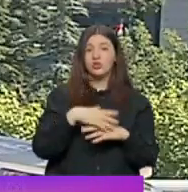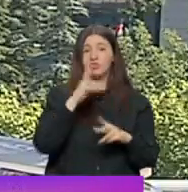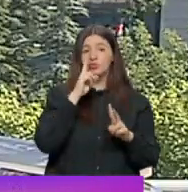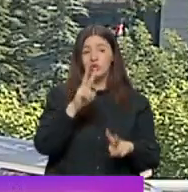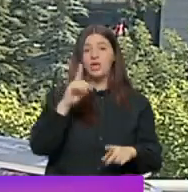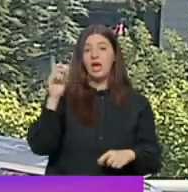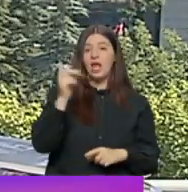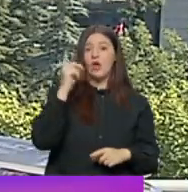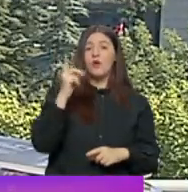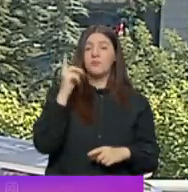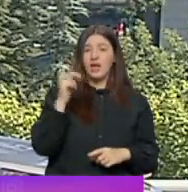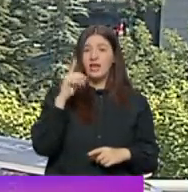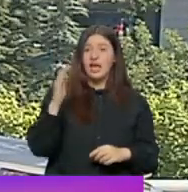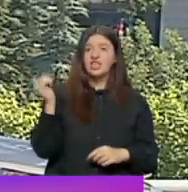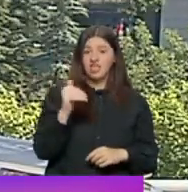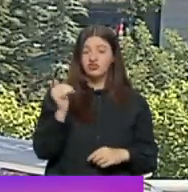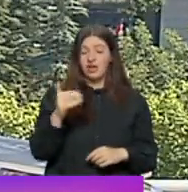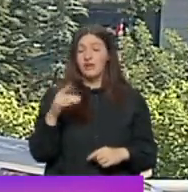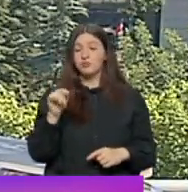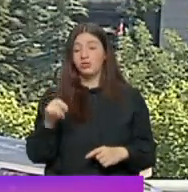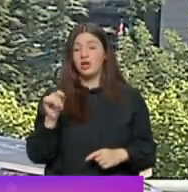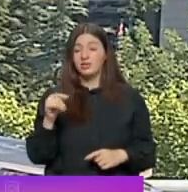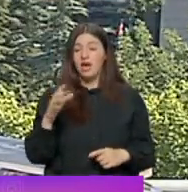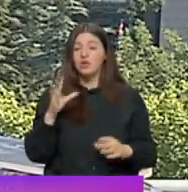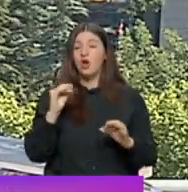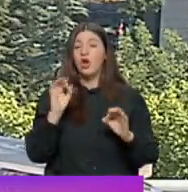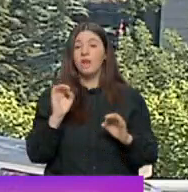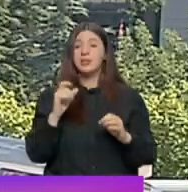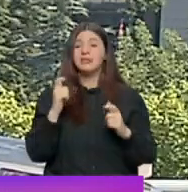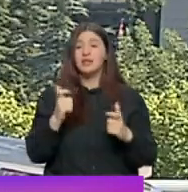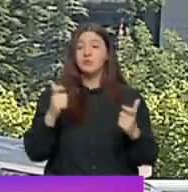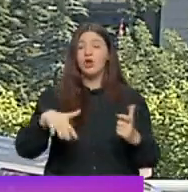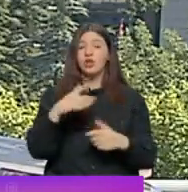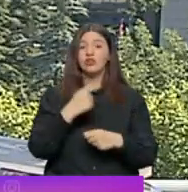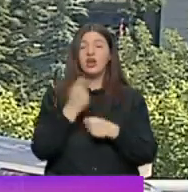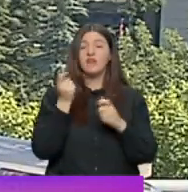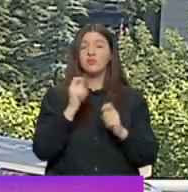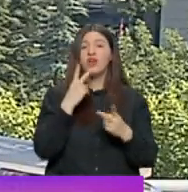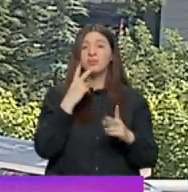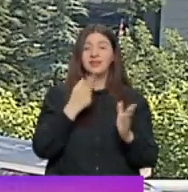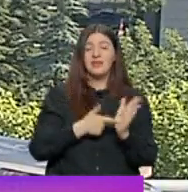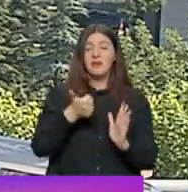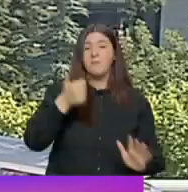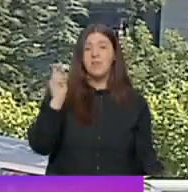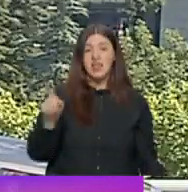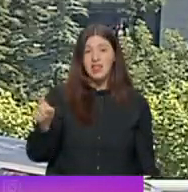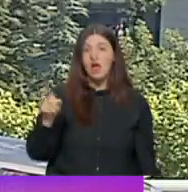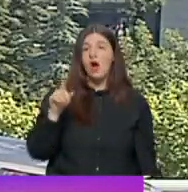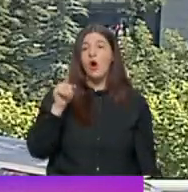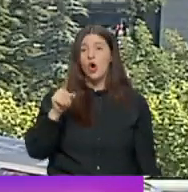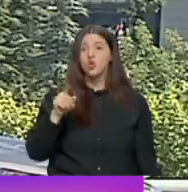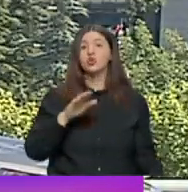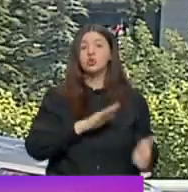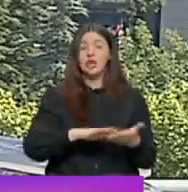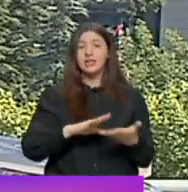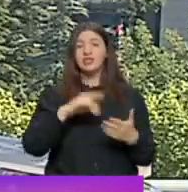görüşlü helikopterler gelecek ve buradaki kritik yerlerde, bölgelerde görev alacak açıklamasını Tarım Bakanı yapmıştı. Onu revize